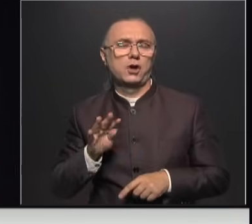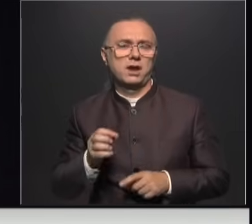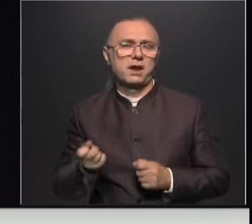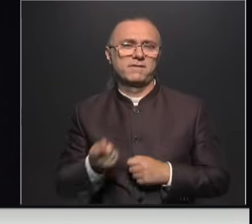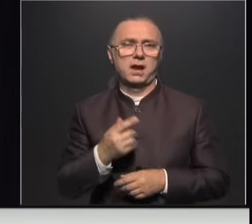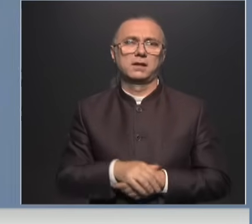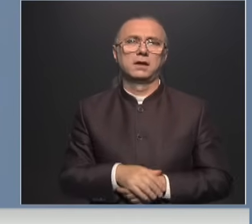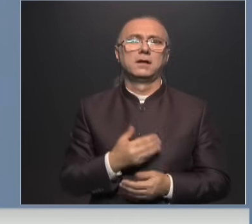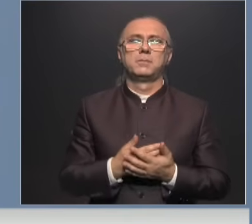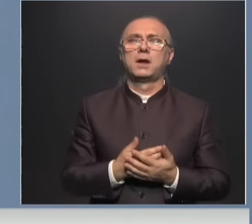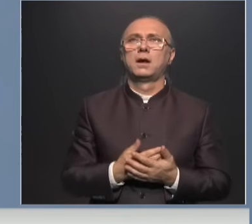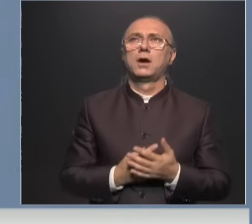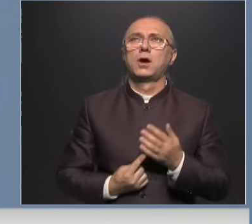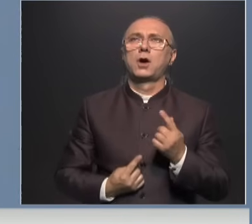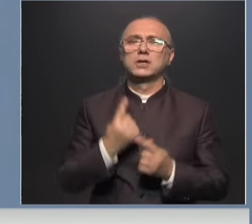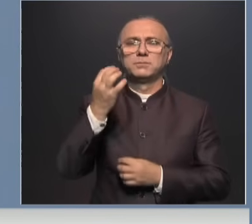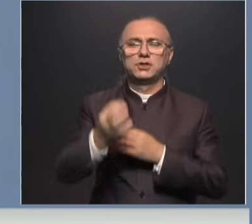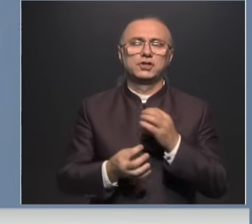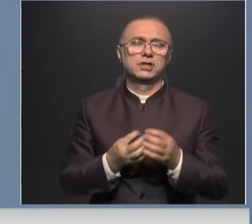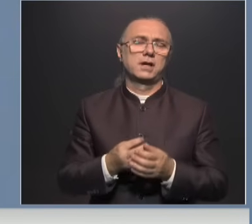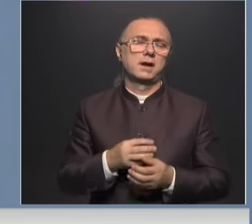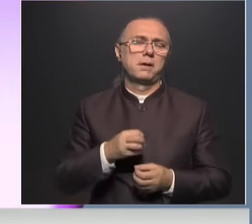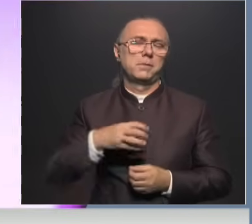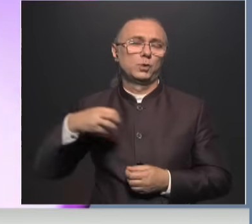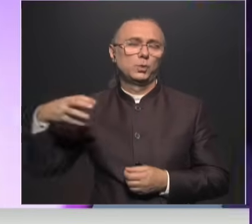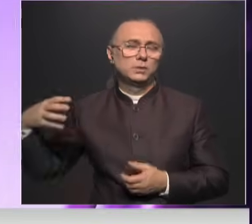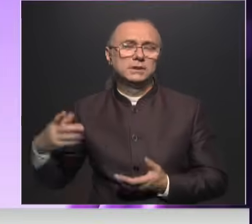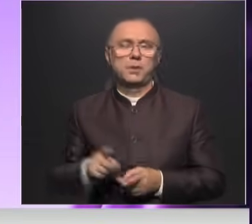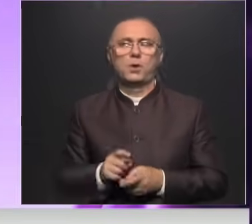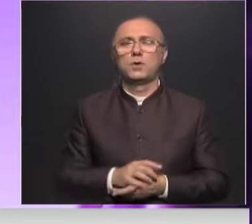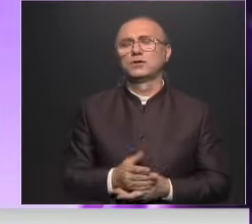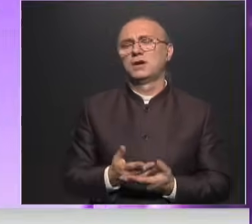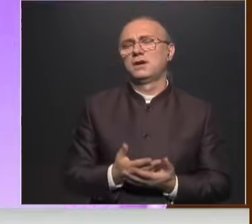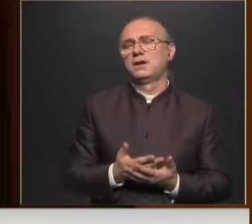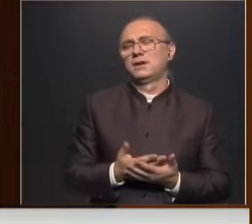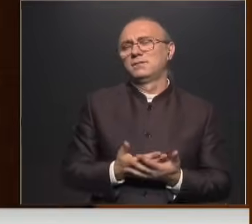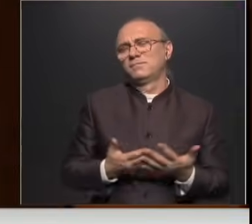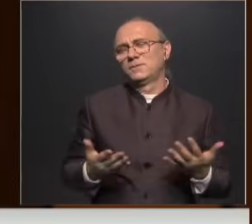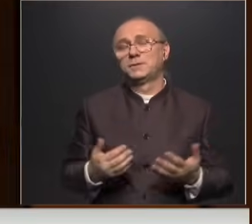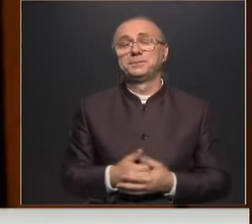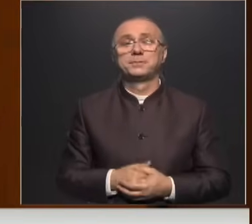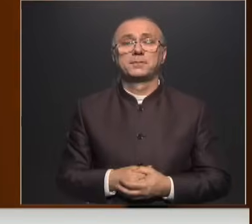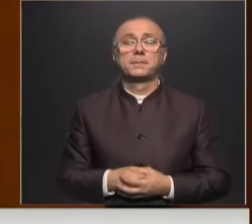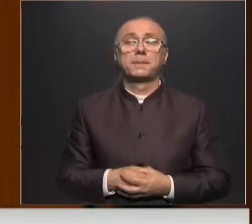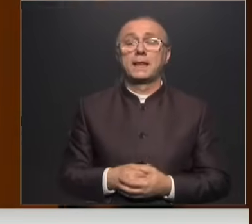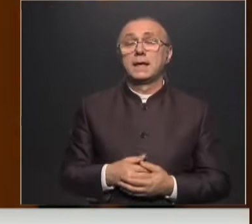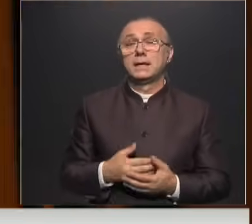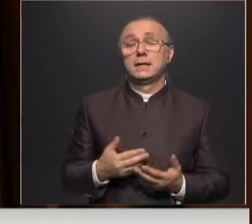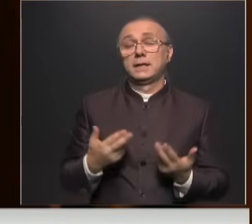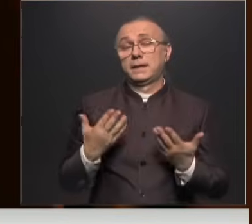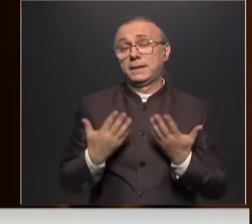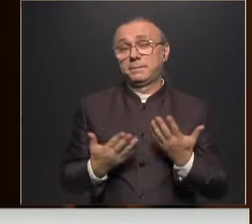космические медузы, а еще полеты высотных баллонов и много еще чего. Но если все же признать, что